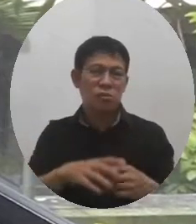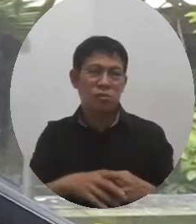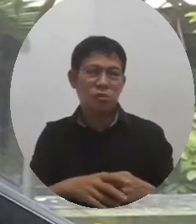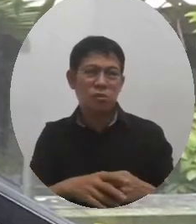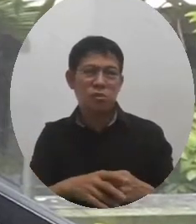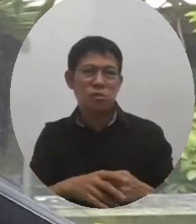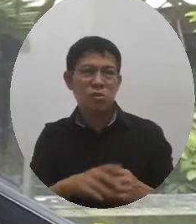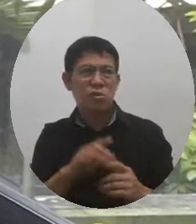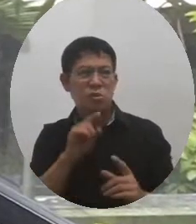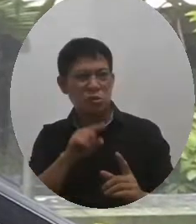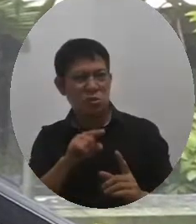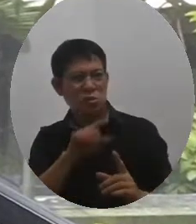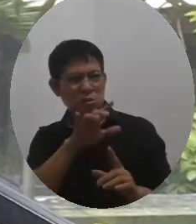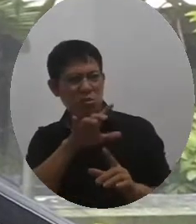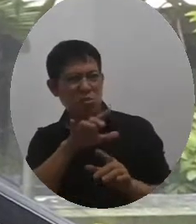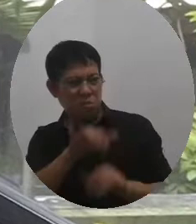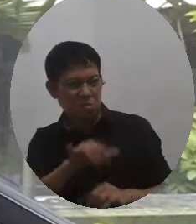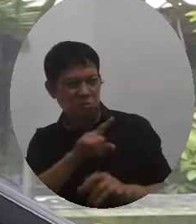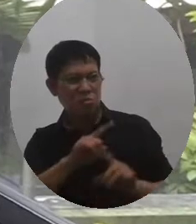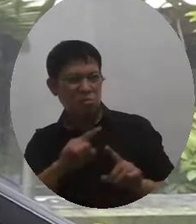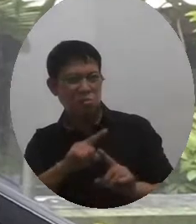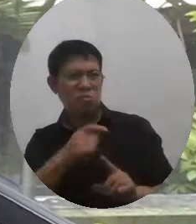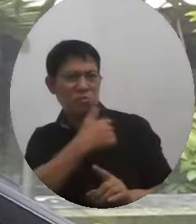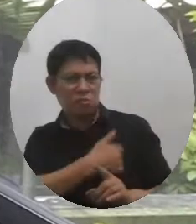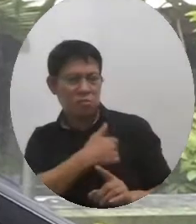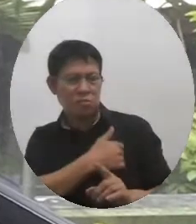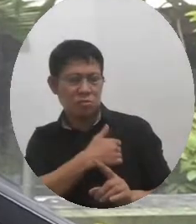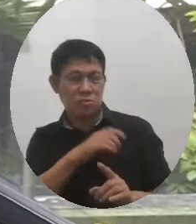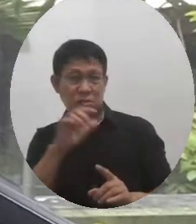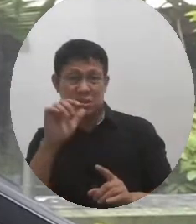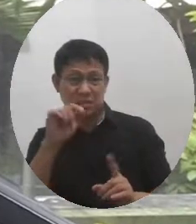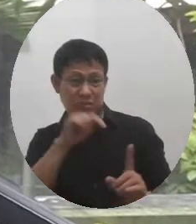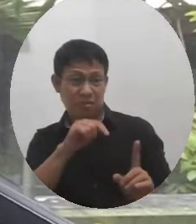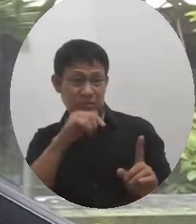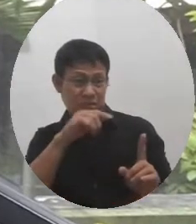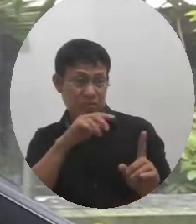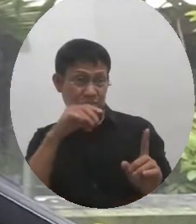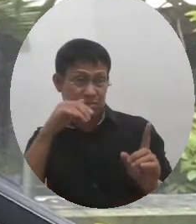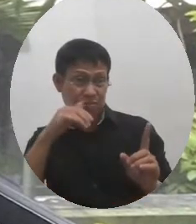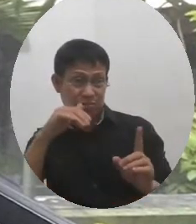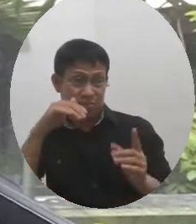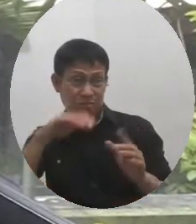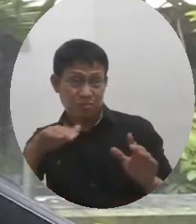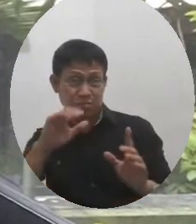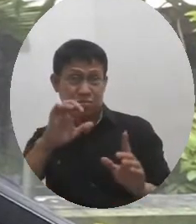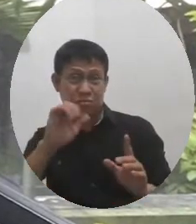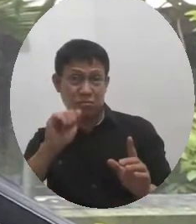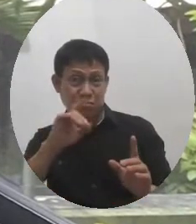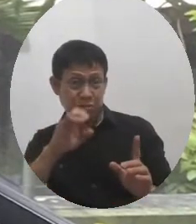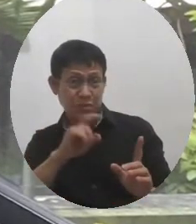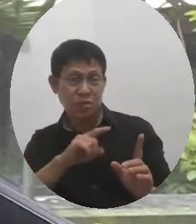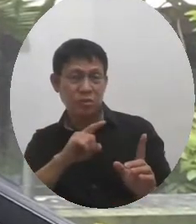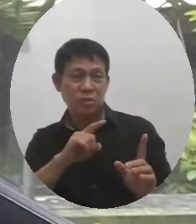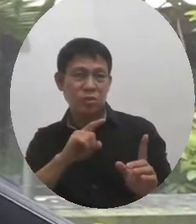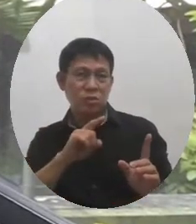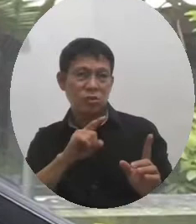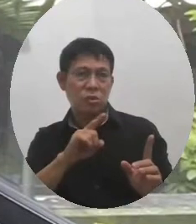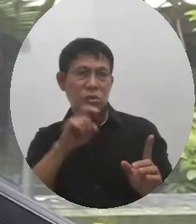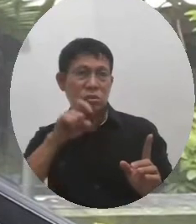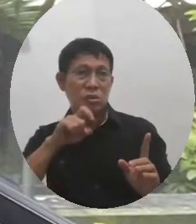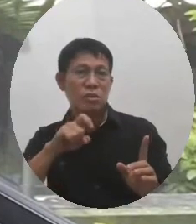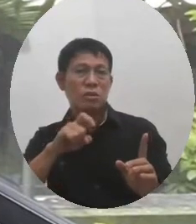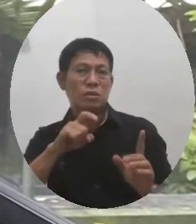paulit-ulit na pag-uugali o interes. Ang mga taong may ASD ay maaari ding magkaroon ng iba't ibang paraan ng